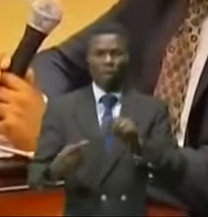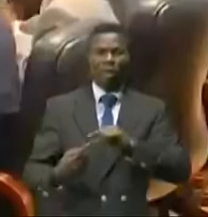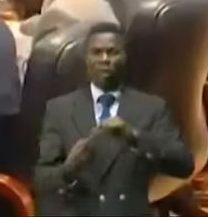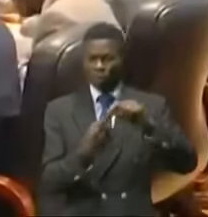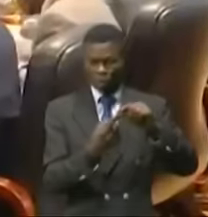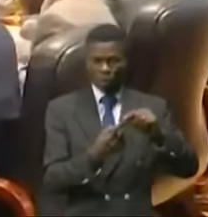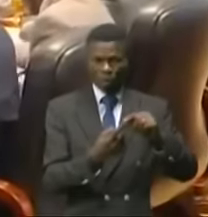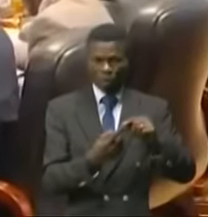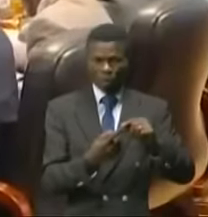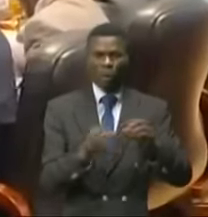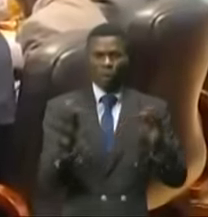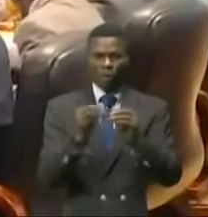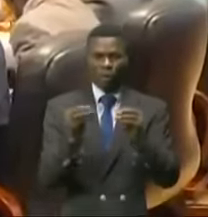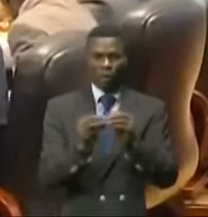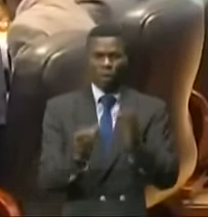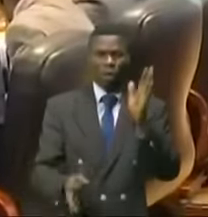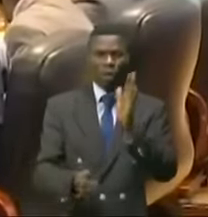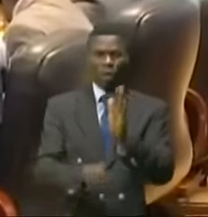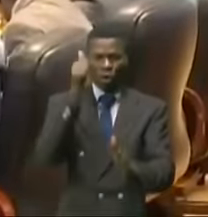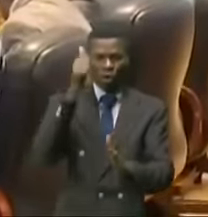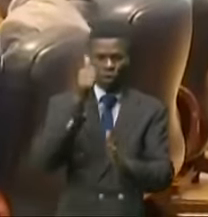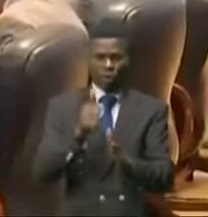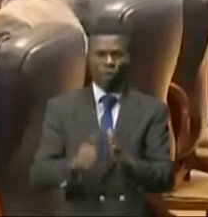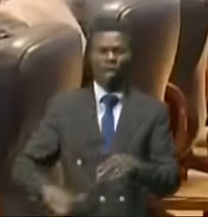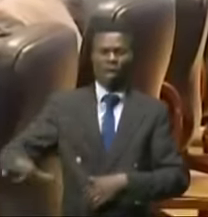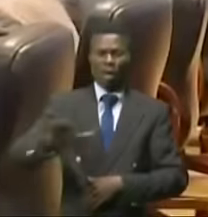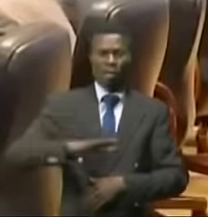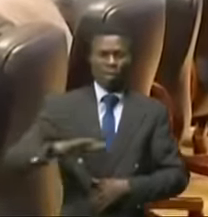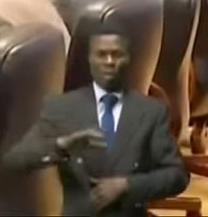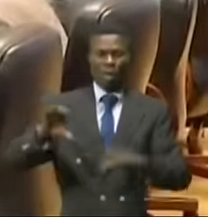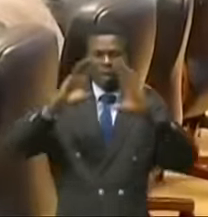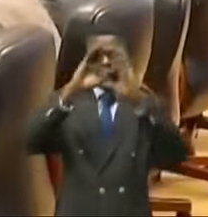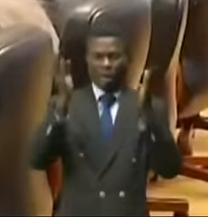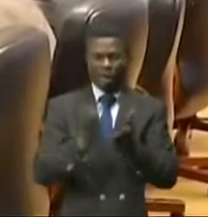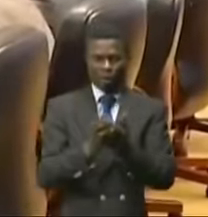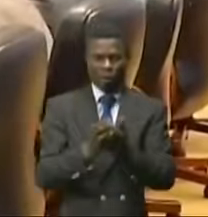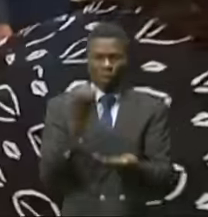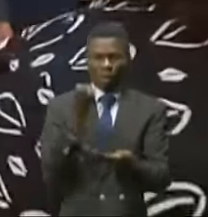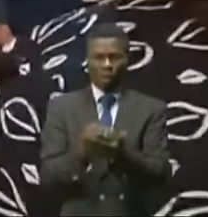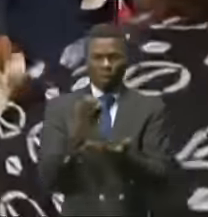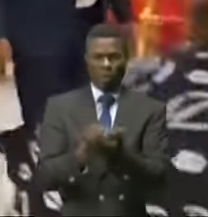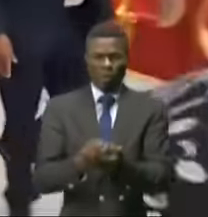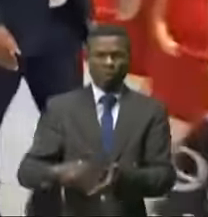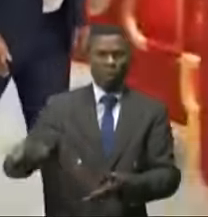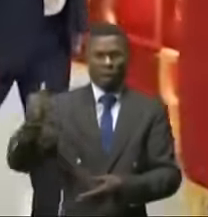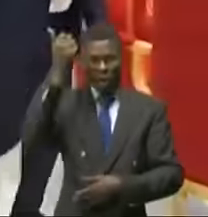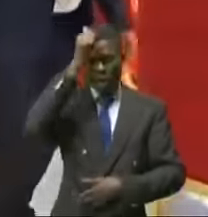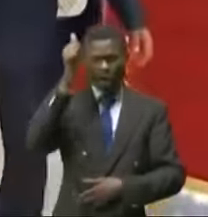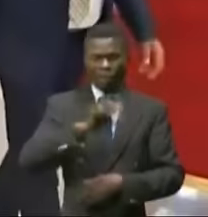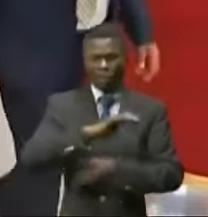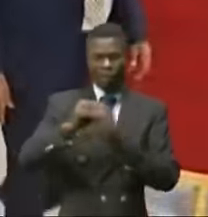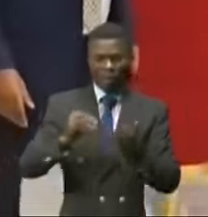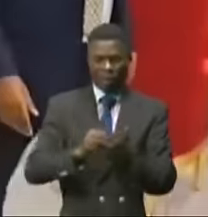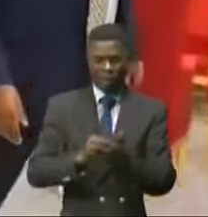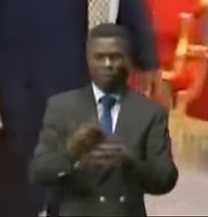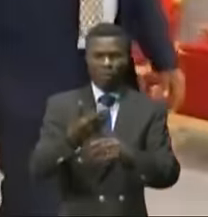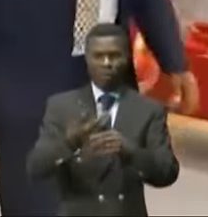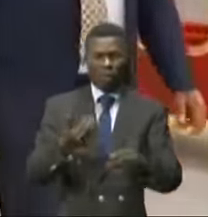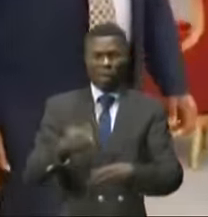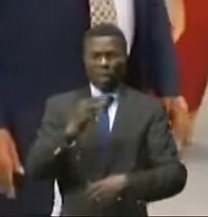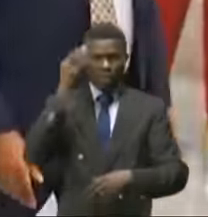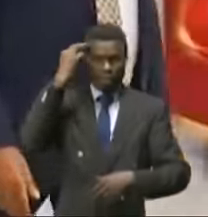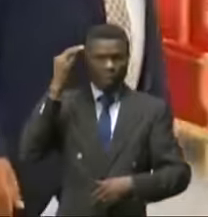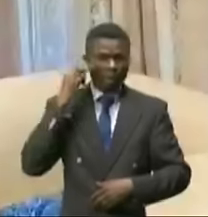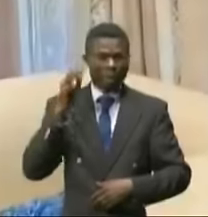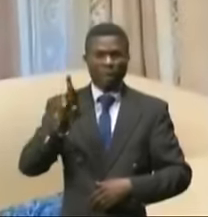spécialisé qui réunit 11 pays de la communauté économique des États d'Afrique centrale. Peu avant d'arriver à Malabo, Rose Mutombo